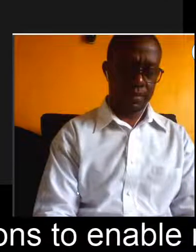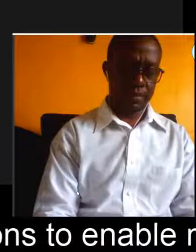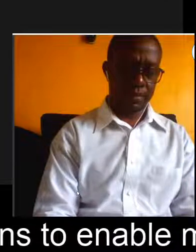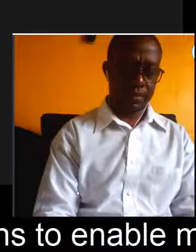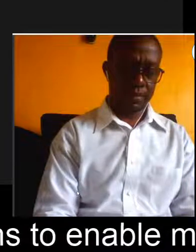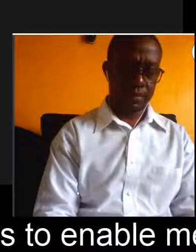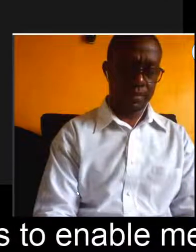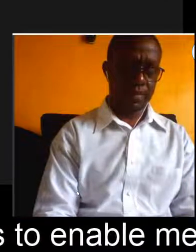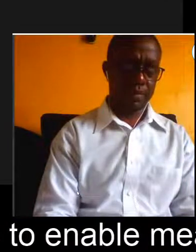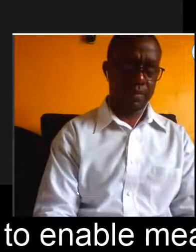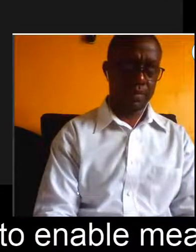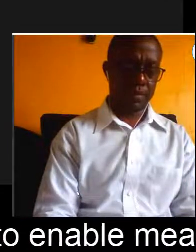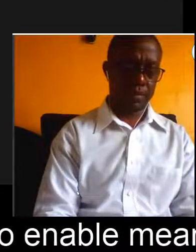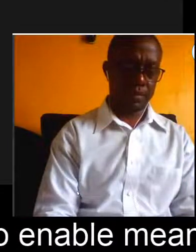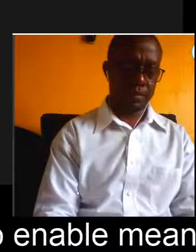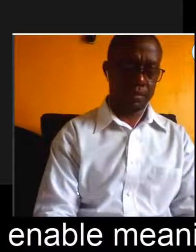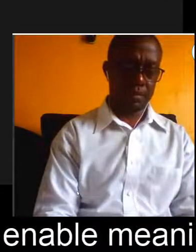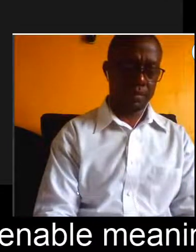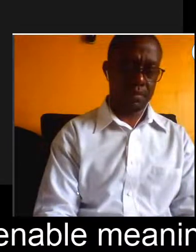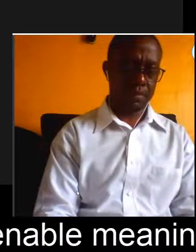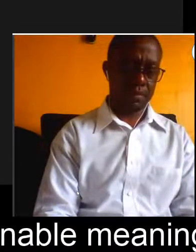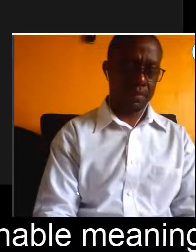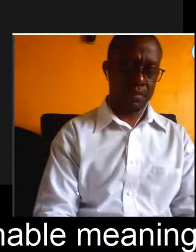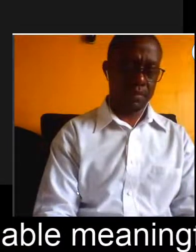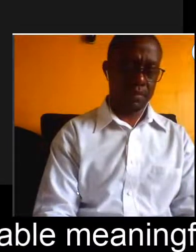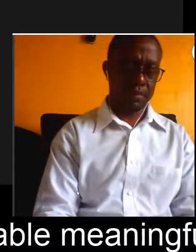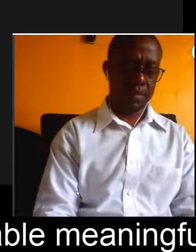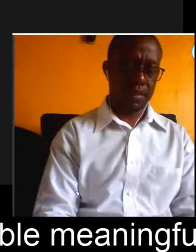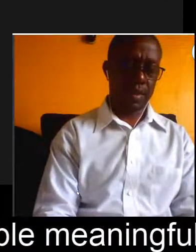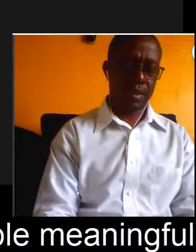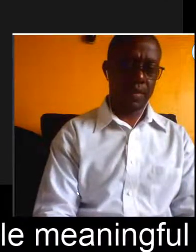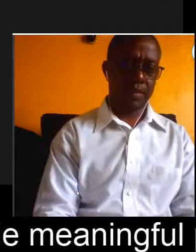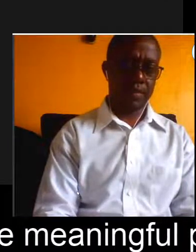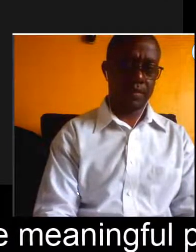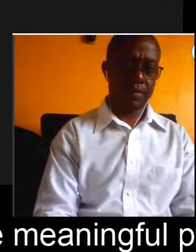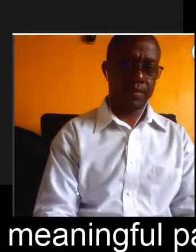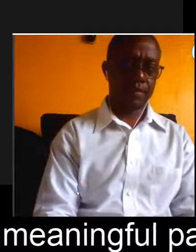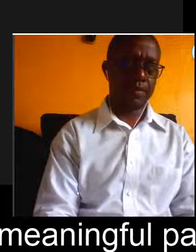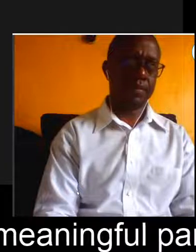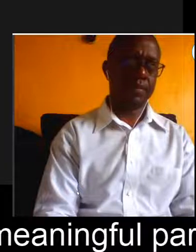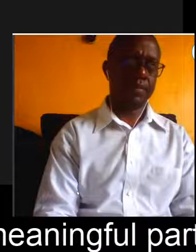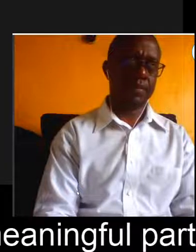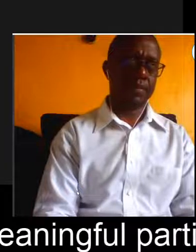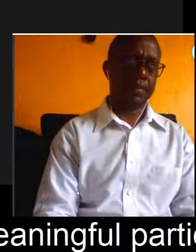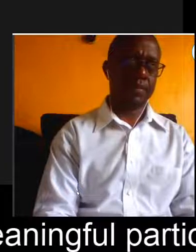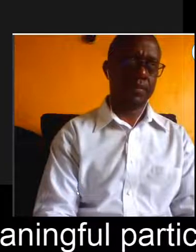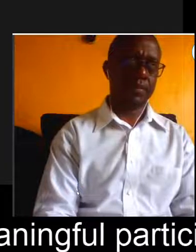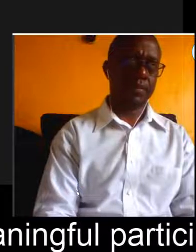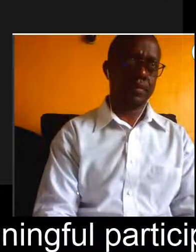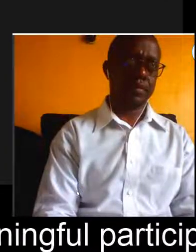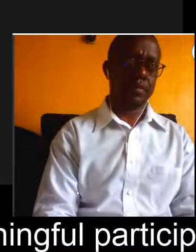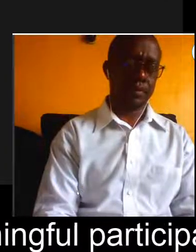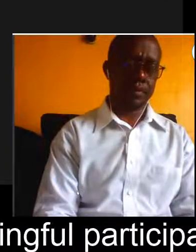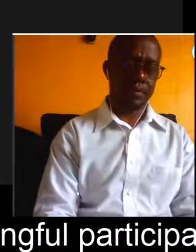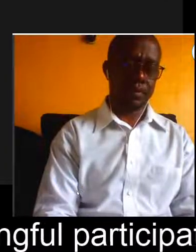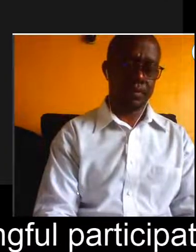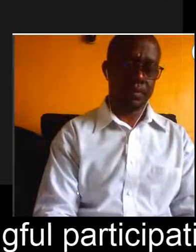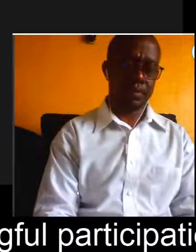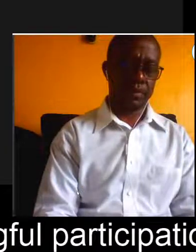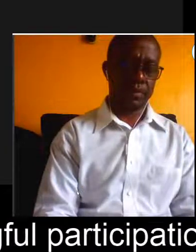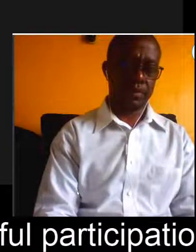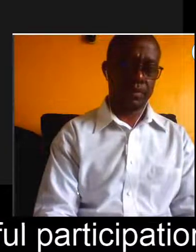ordonnances qui viennent aider et appuyer cette ratification. Et puis également noter seulement